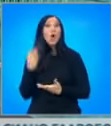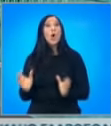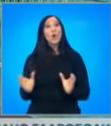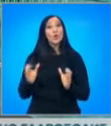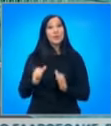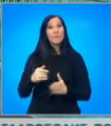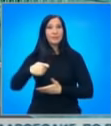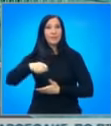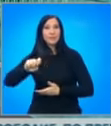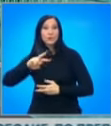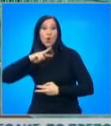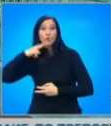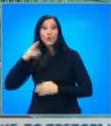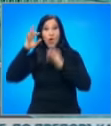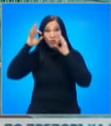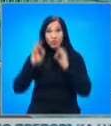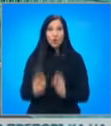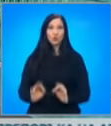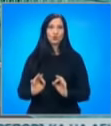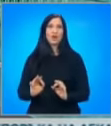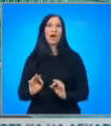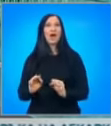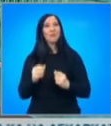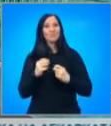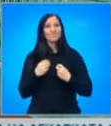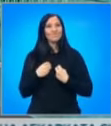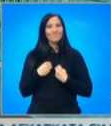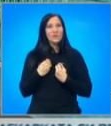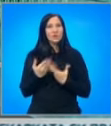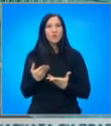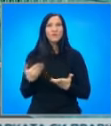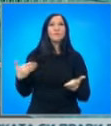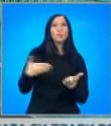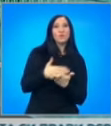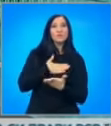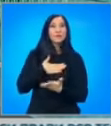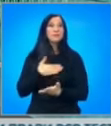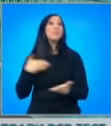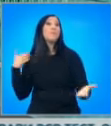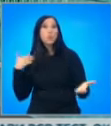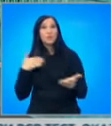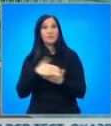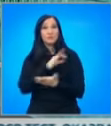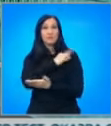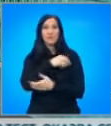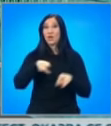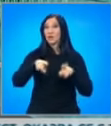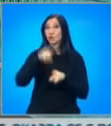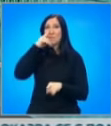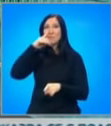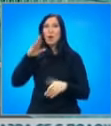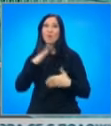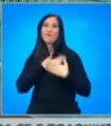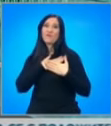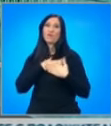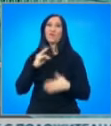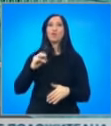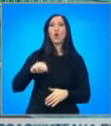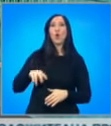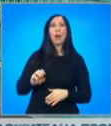на тенисиста отговориха, че точно така настройва срещу себе си противниците на ваксините, а също и милионите фенове на